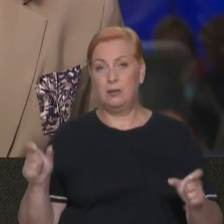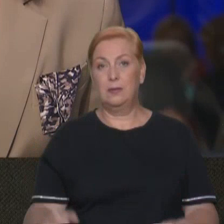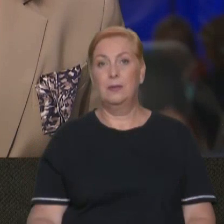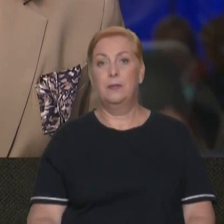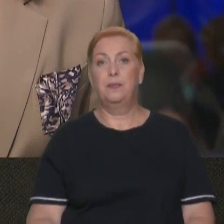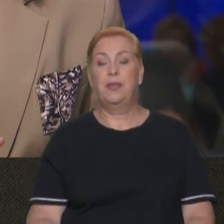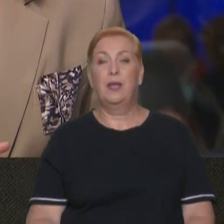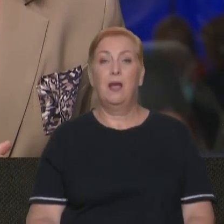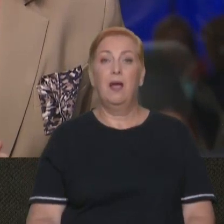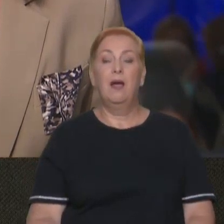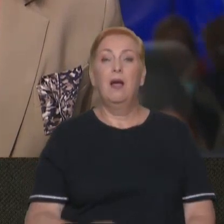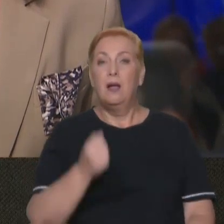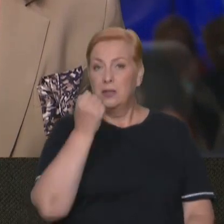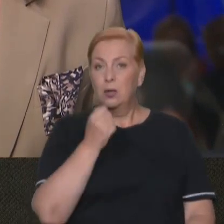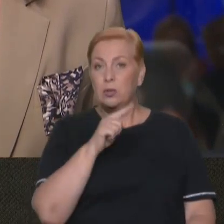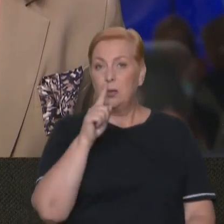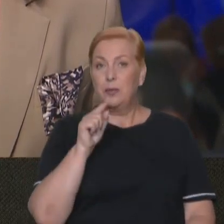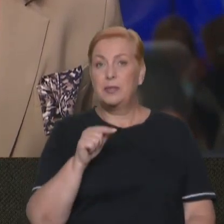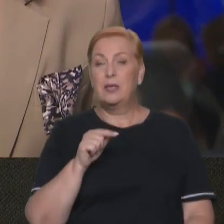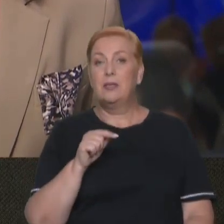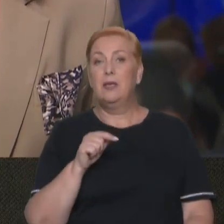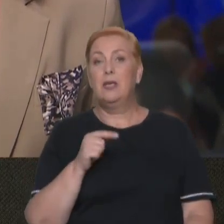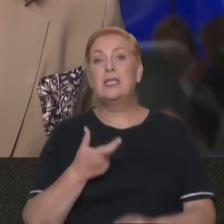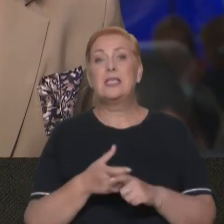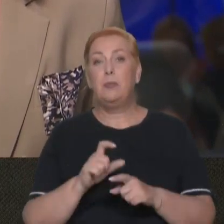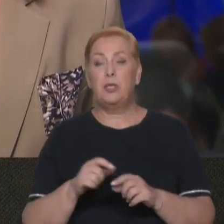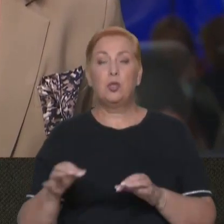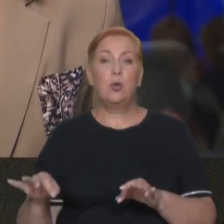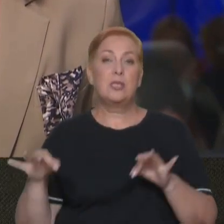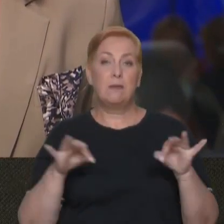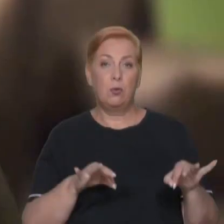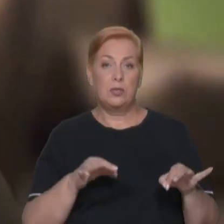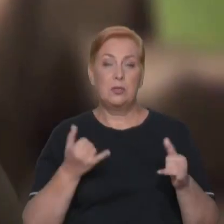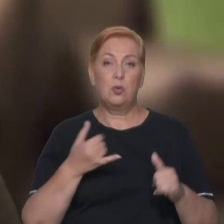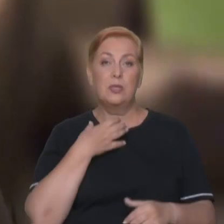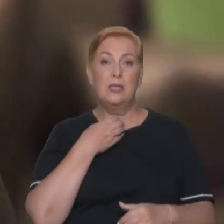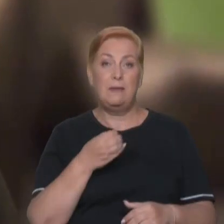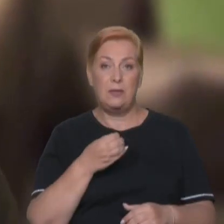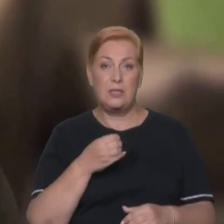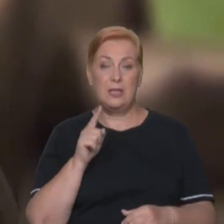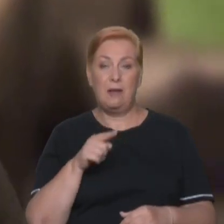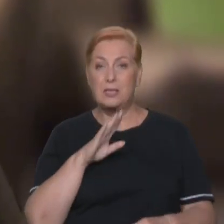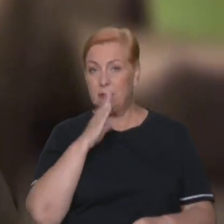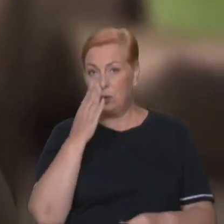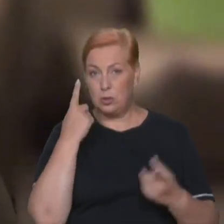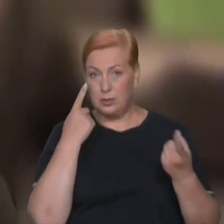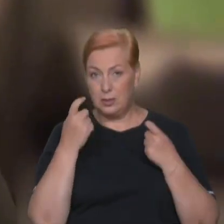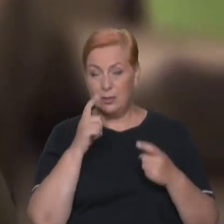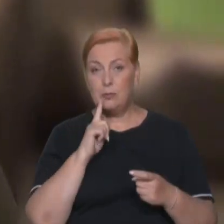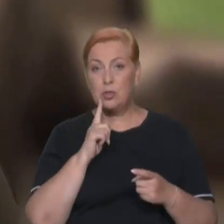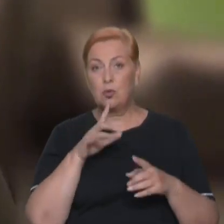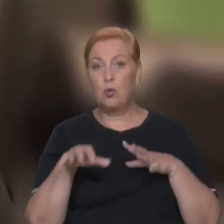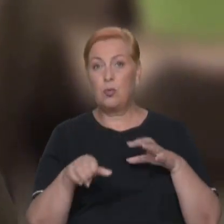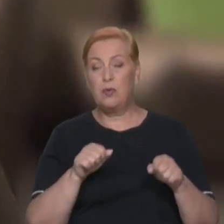Дякую вам за запитання звичайно жде більшого завозять сьогодні дефіцит навіть за ворожими даними на тимчасово